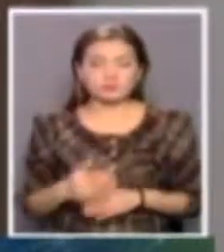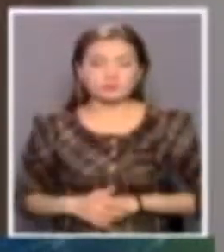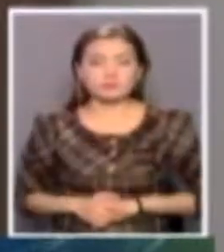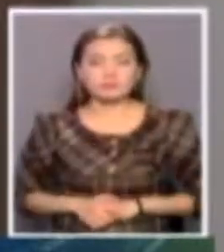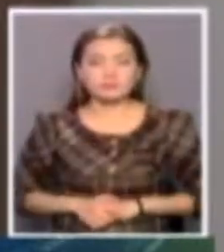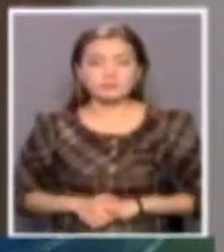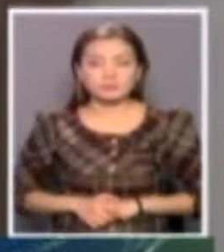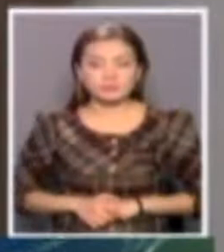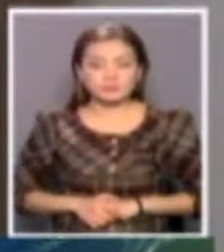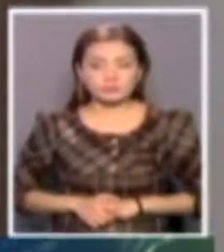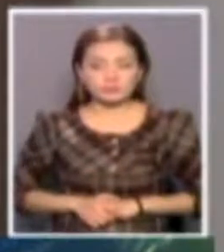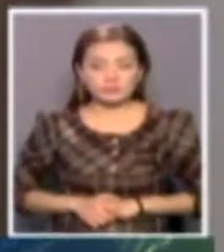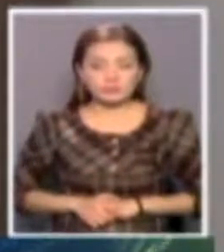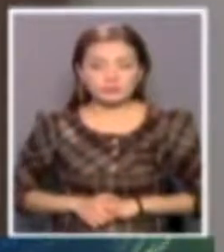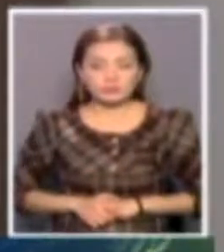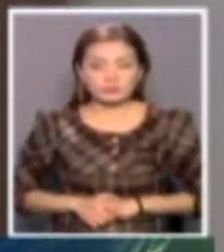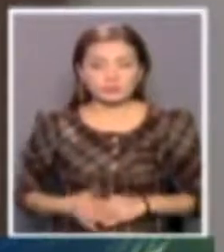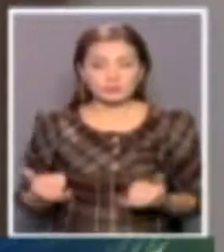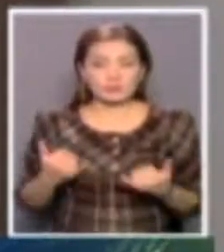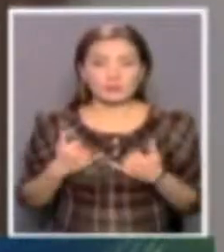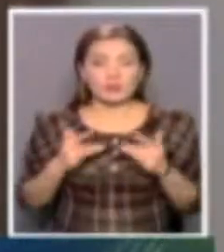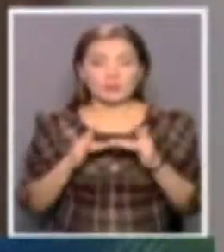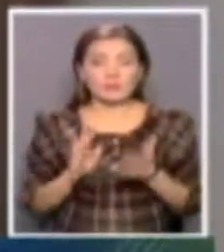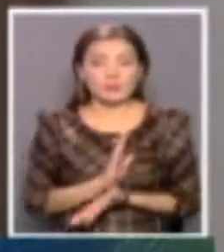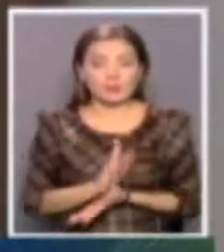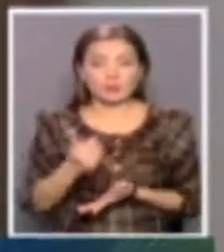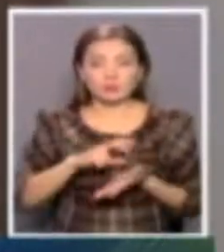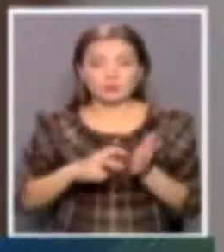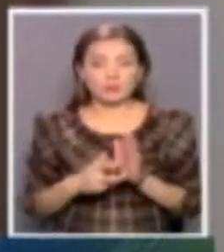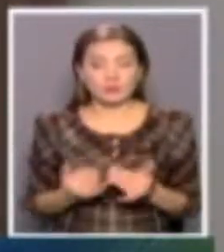байланысты осындай жатақханада бір комната тұру